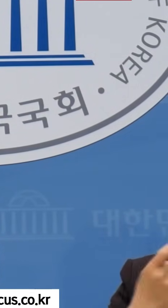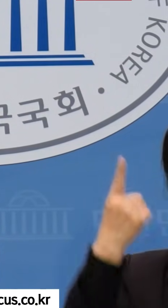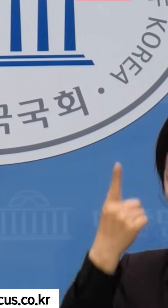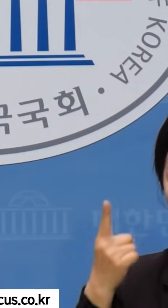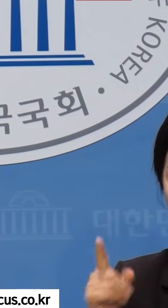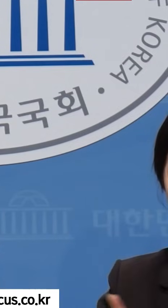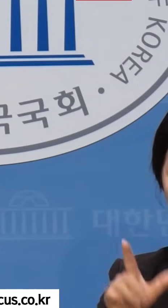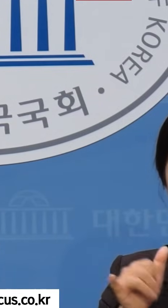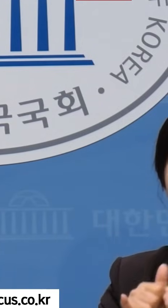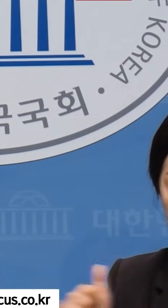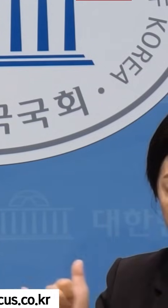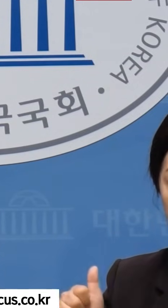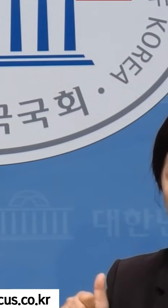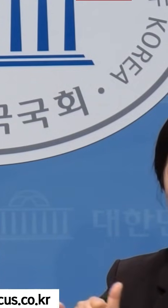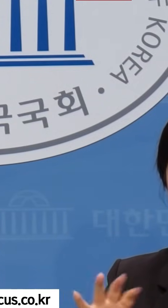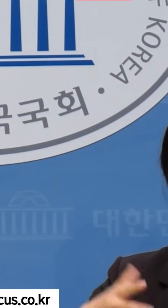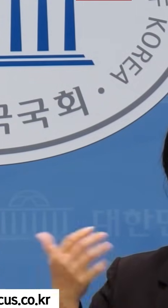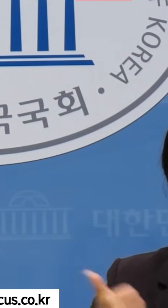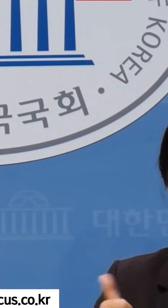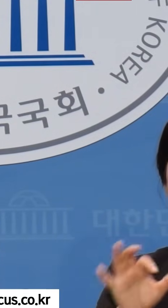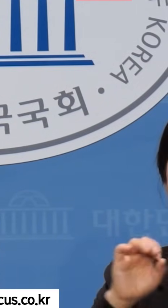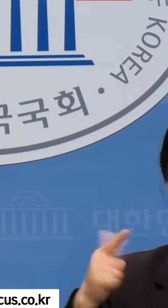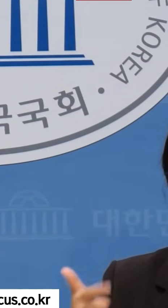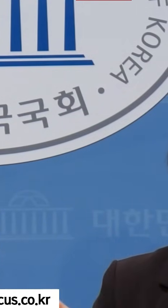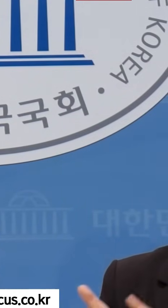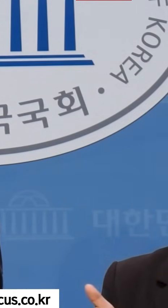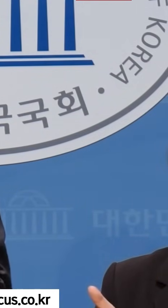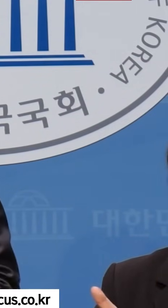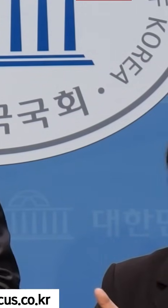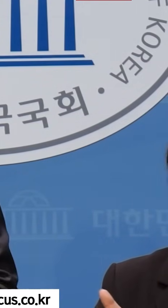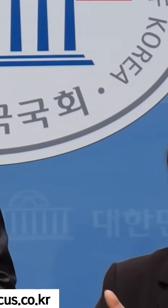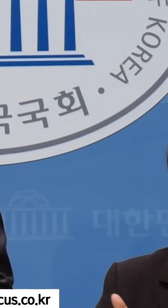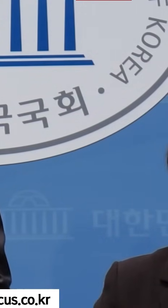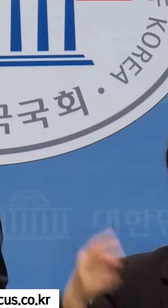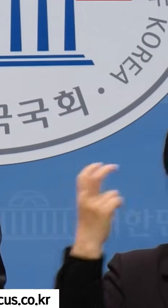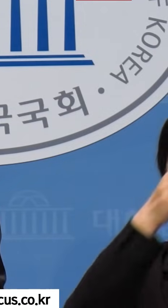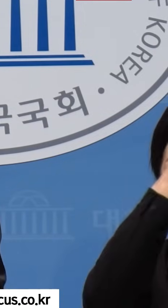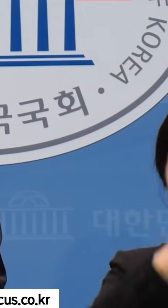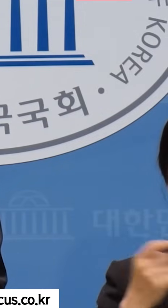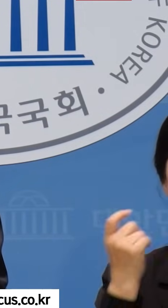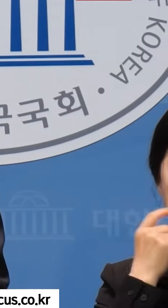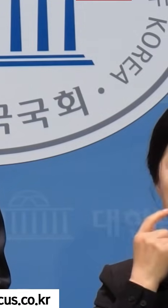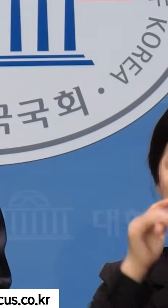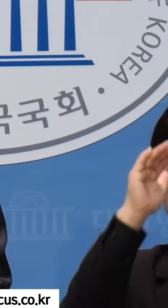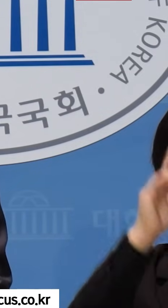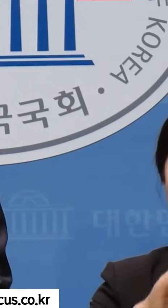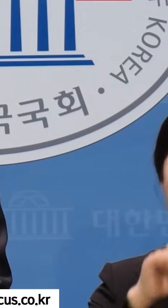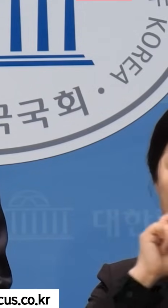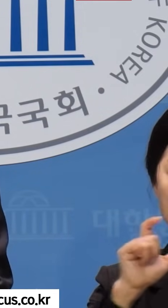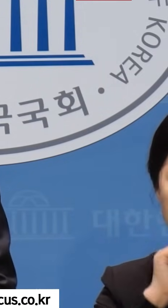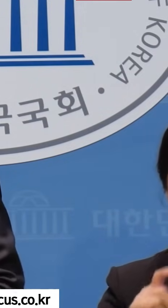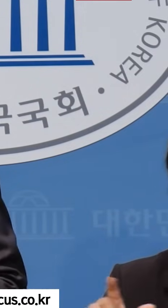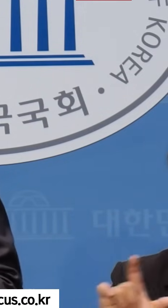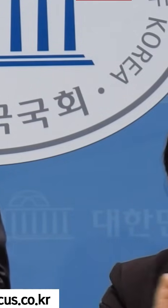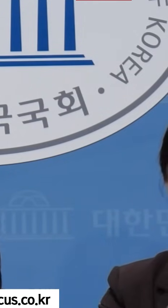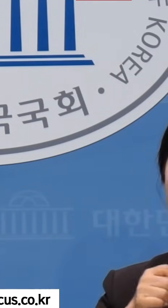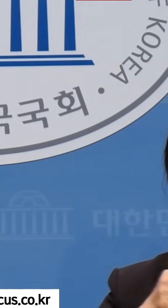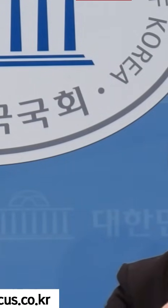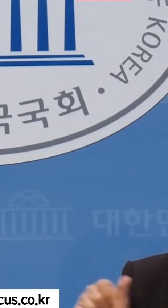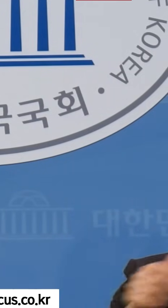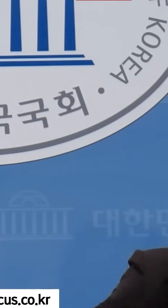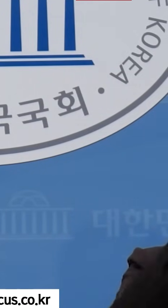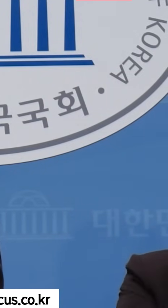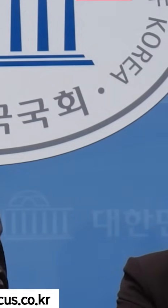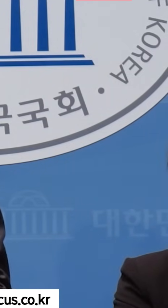전도사 국회의원 안민석에 대하여 검찰은 허위사실 유포